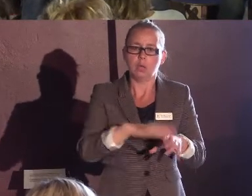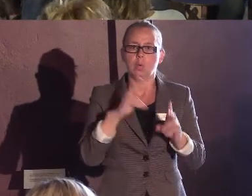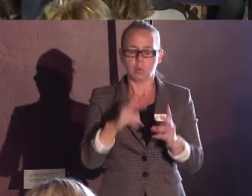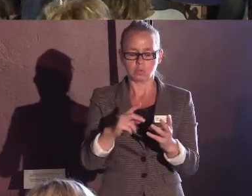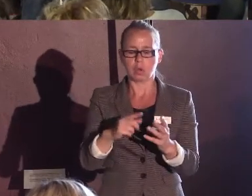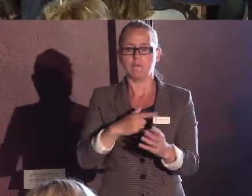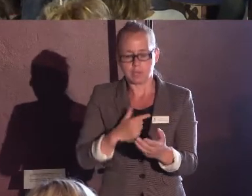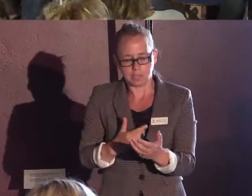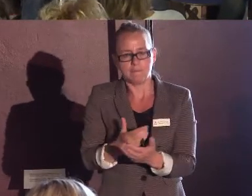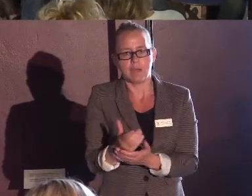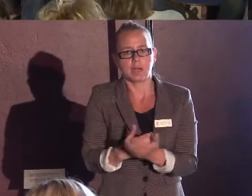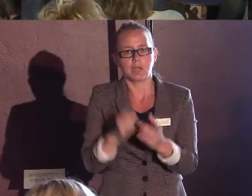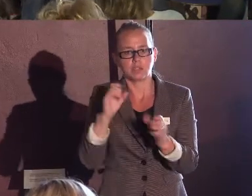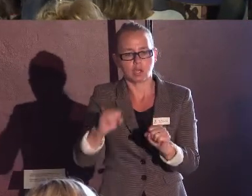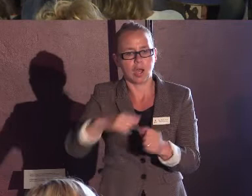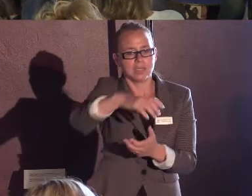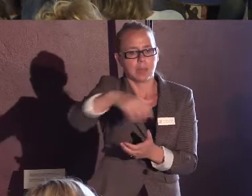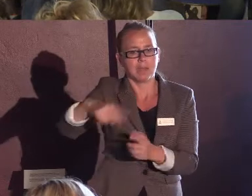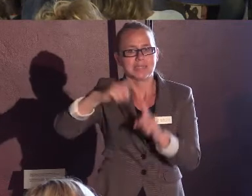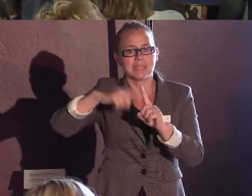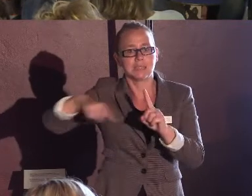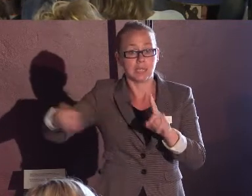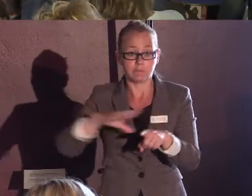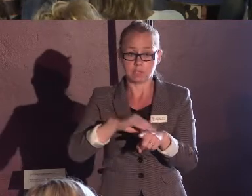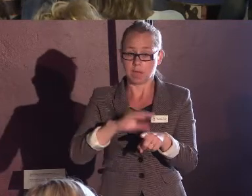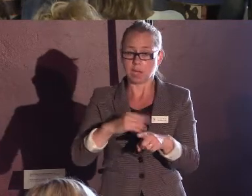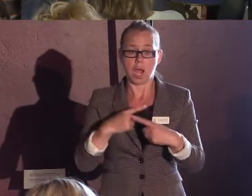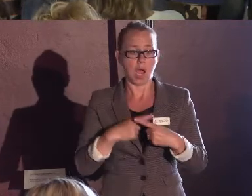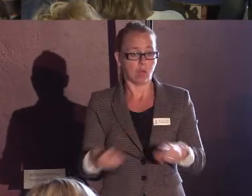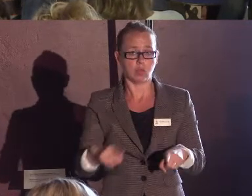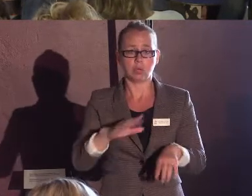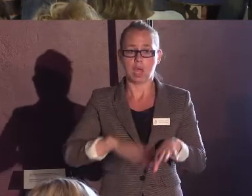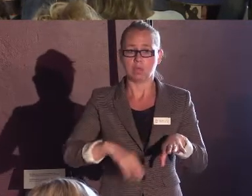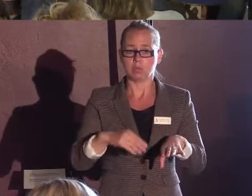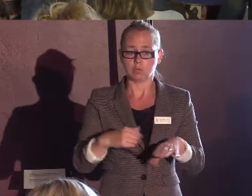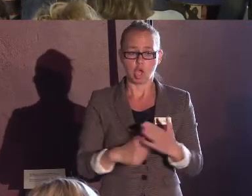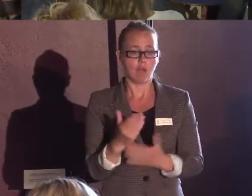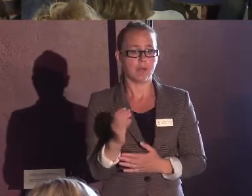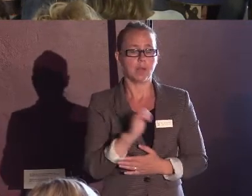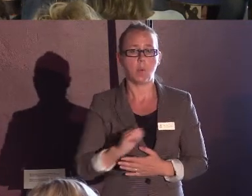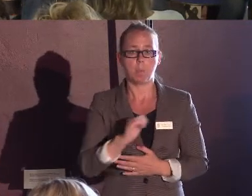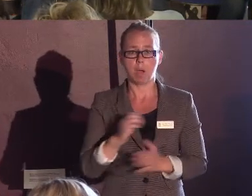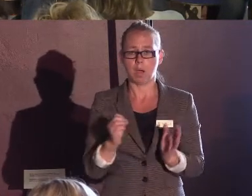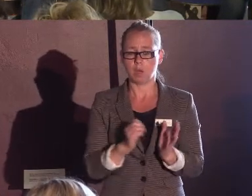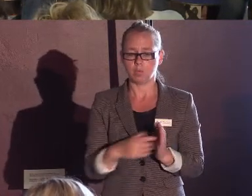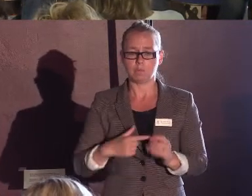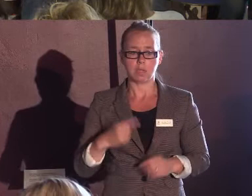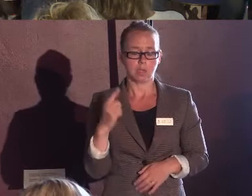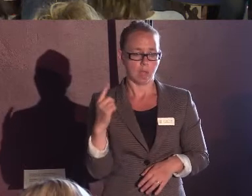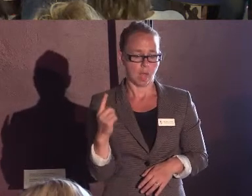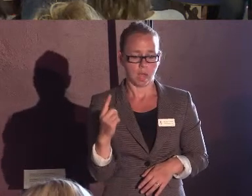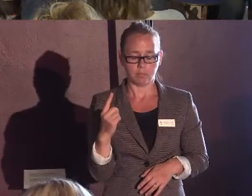Och vi verkar för statistikinsamling, för Sverige skiljer sig lite grann från övriga Europa i och med att vi är det